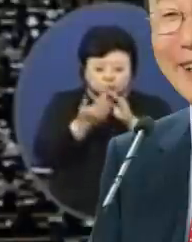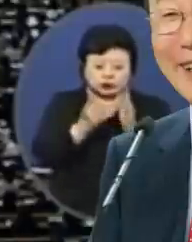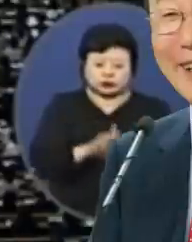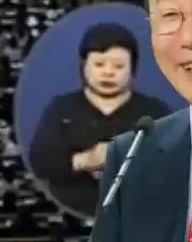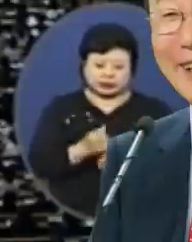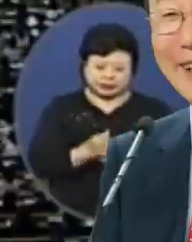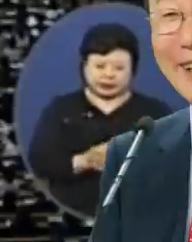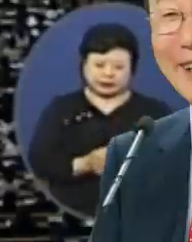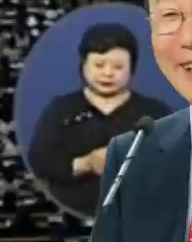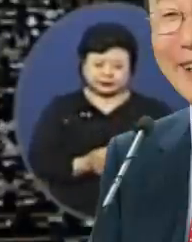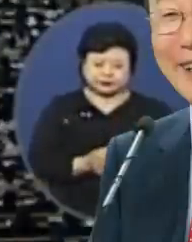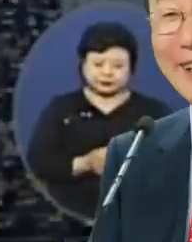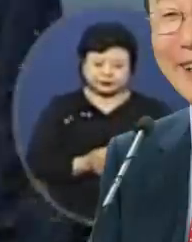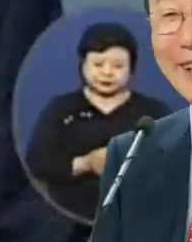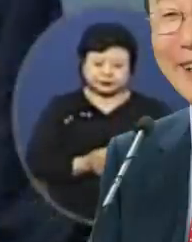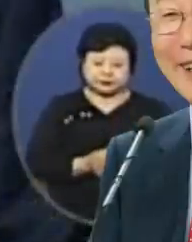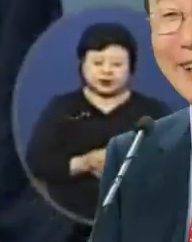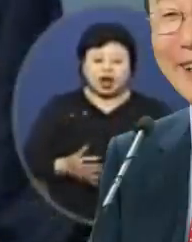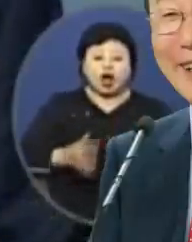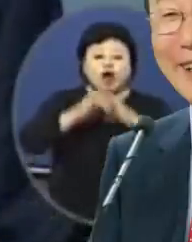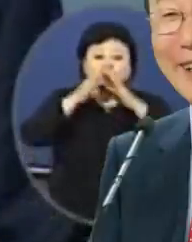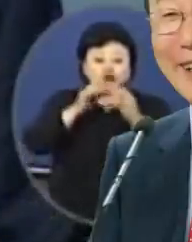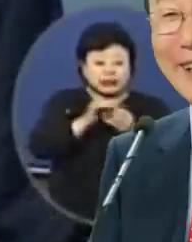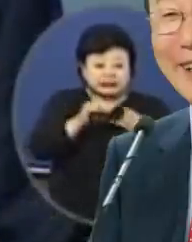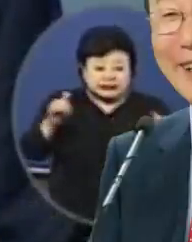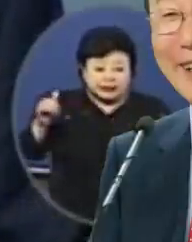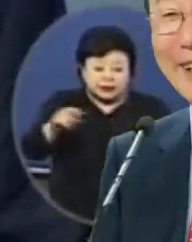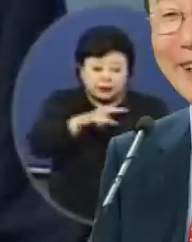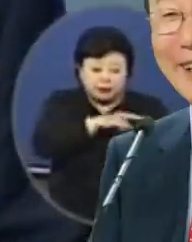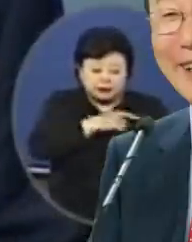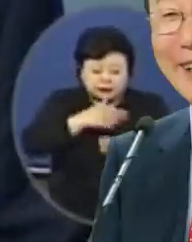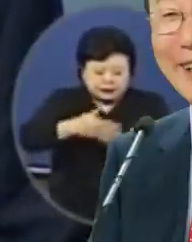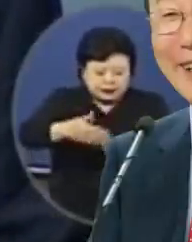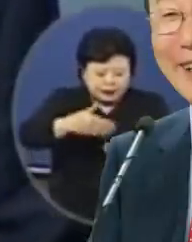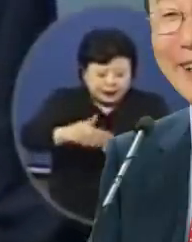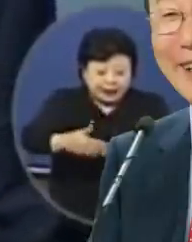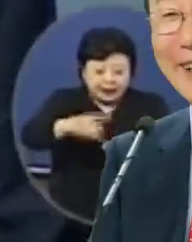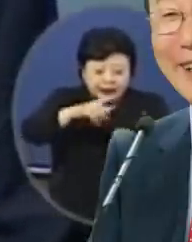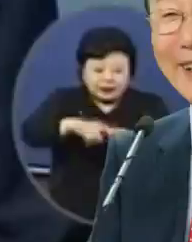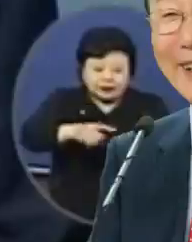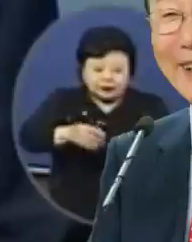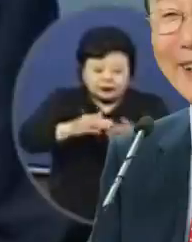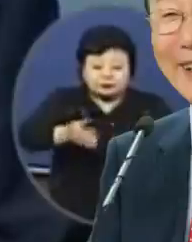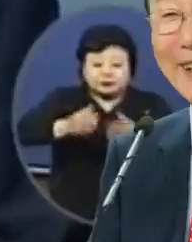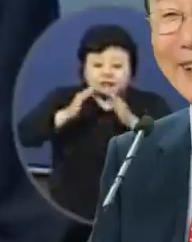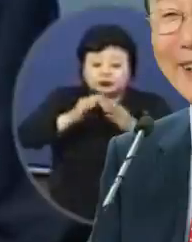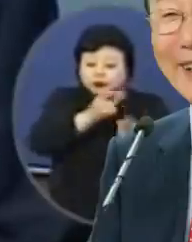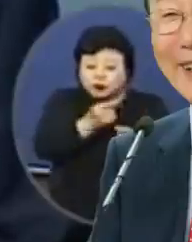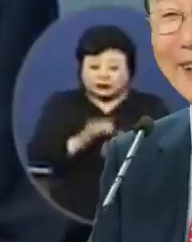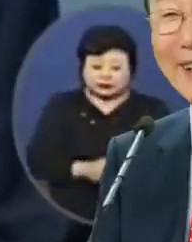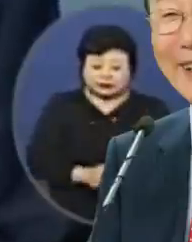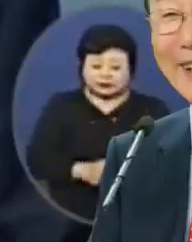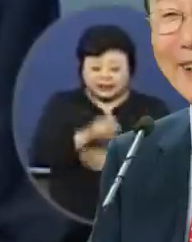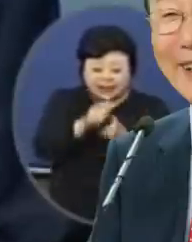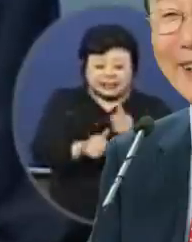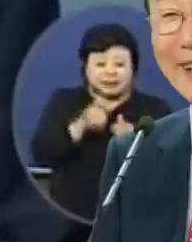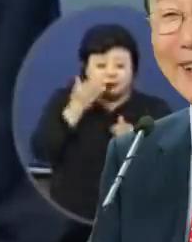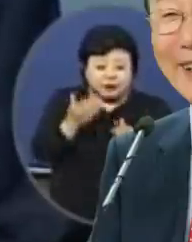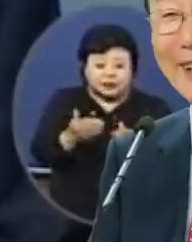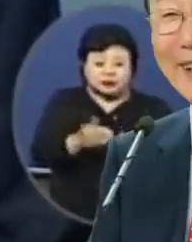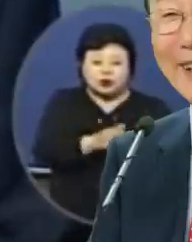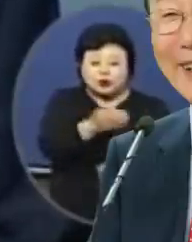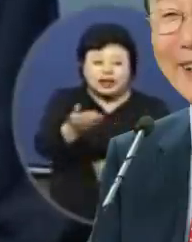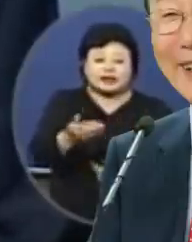그러므로 건축가가 먼저 설계도를 보고 그대로 집을 짓는 것처럼 우리 하나님께서는